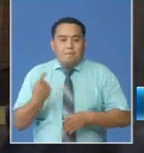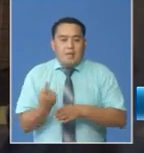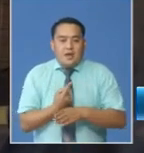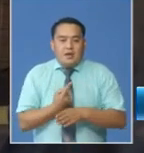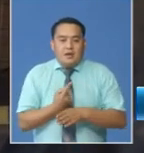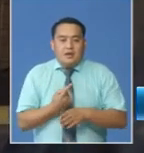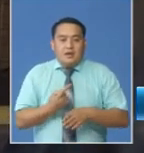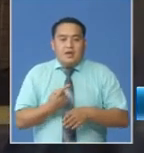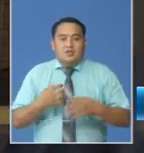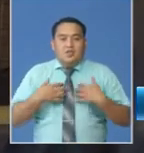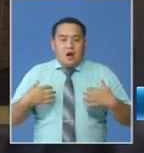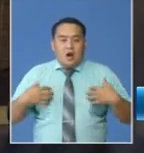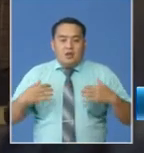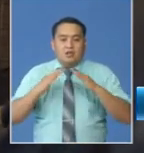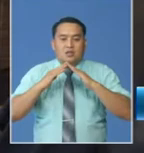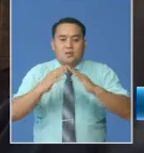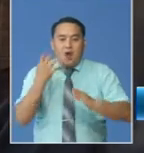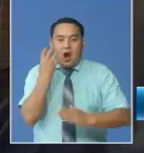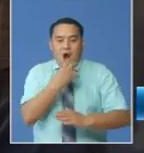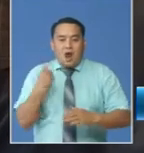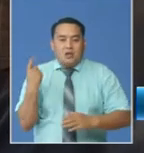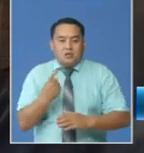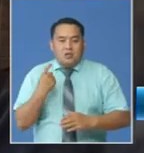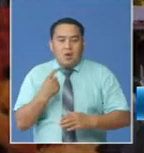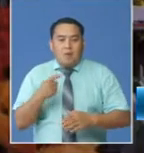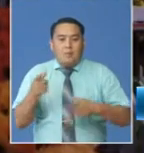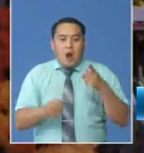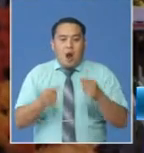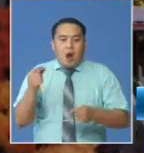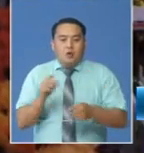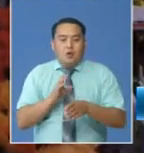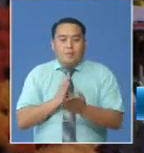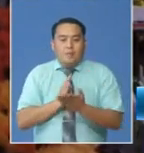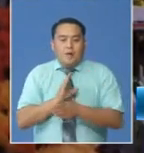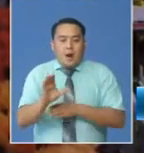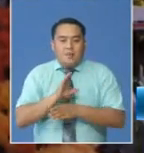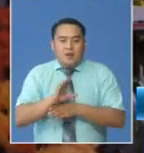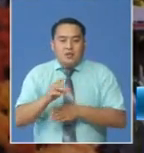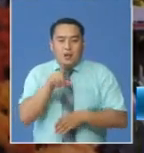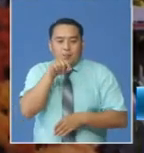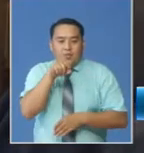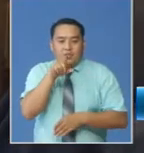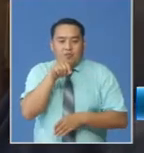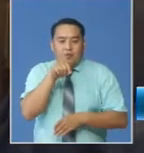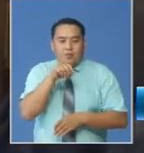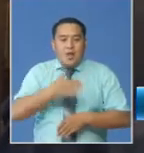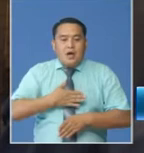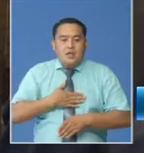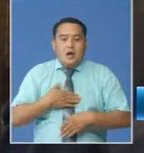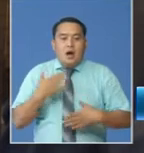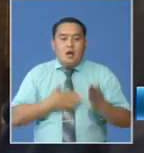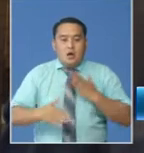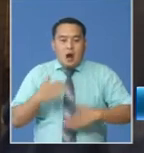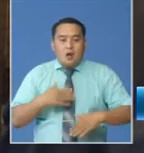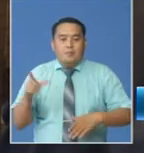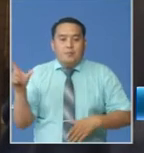– это растеноводство и тепличное хозяйство. Второй сектор – это молочная промышленность. И третье – это птицеводство. Я рад, что нам удалось